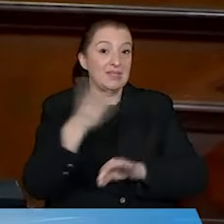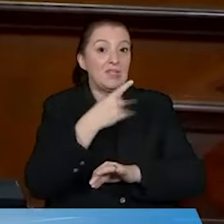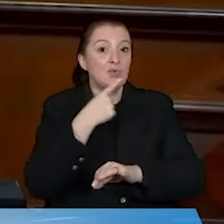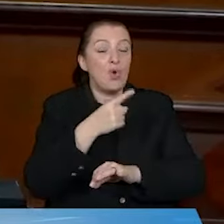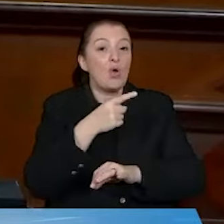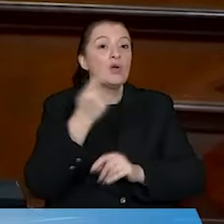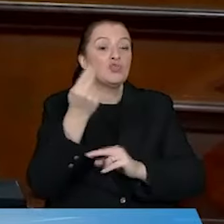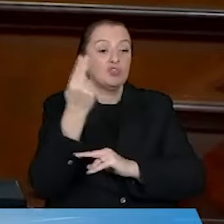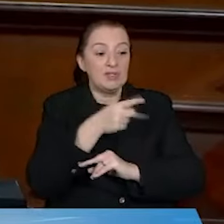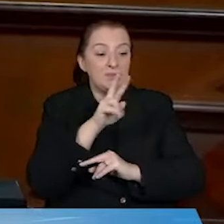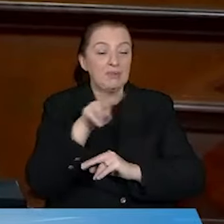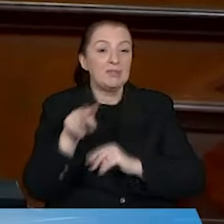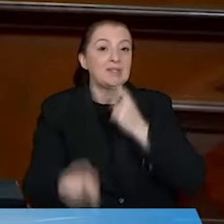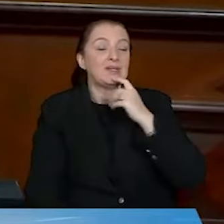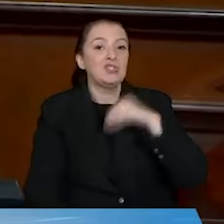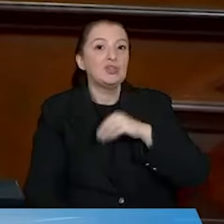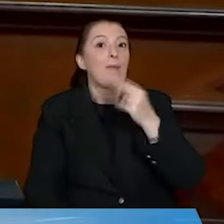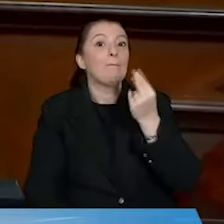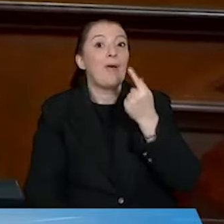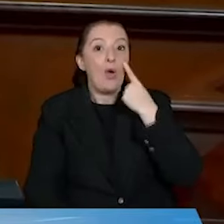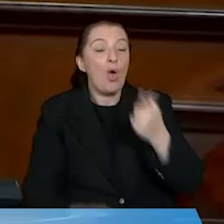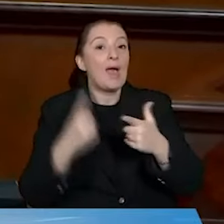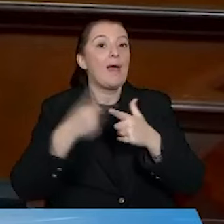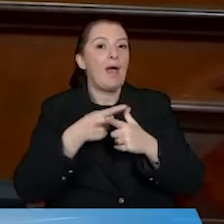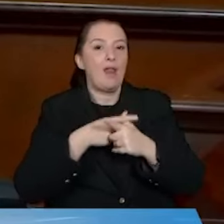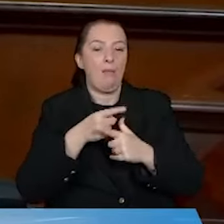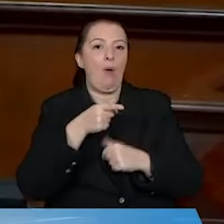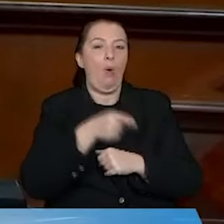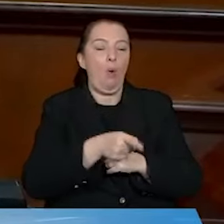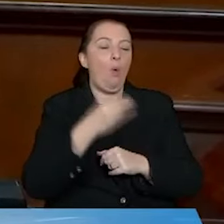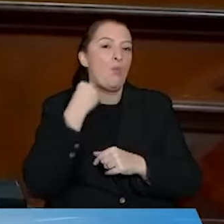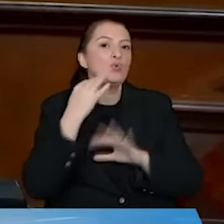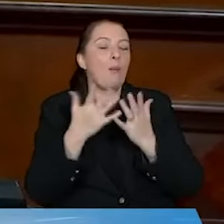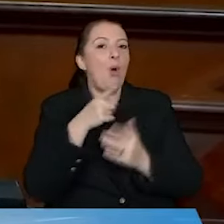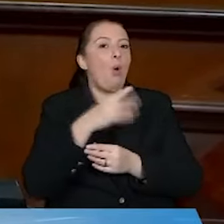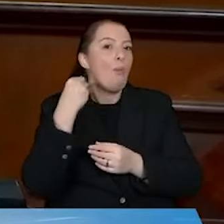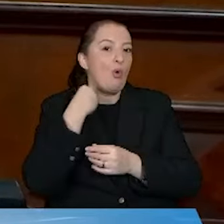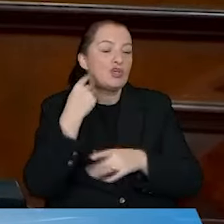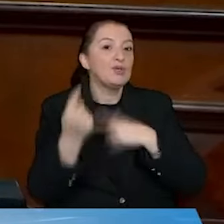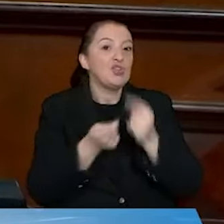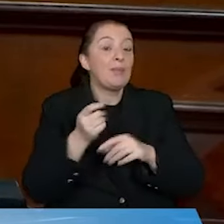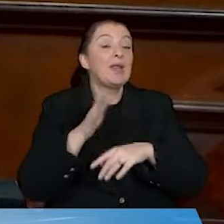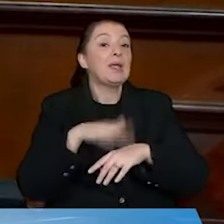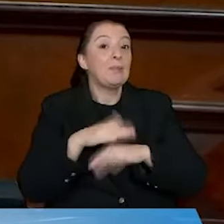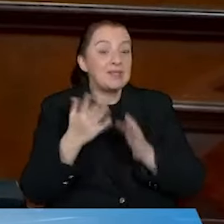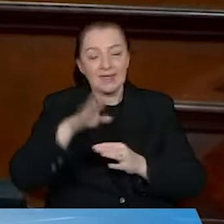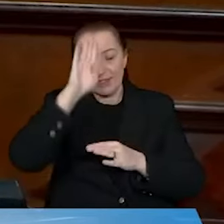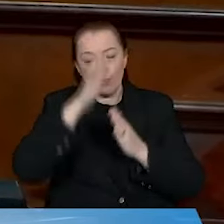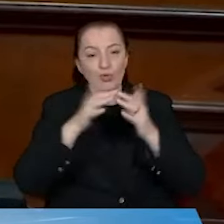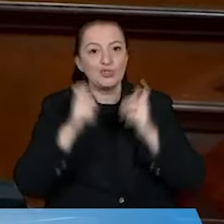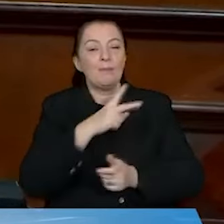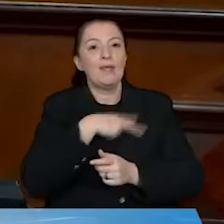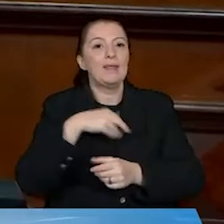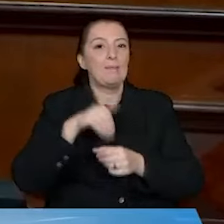şirketin 2022 yılı içerisinde finansal kiralama yöntemiyle borçlandığı ancak söz konusu borçlanma işlemleri gerçekleştirilirken İstanbul Büyükşehir